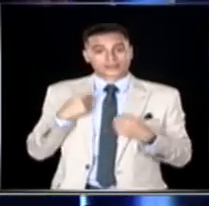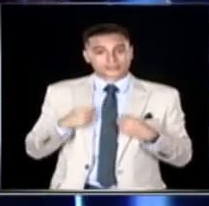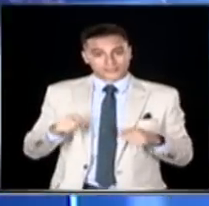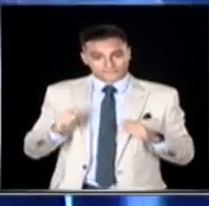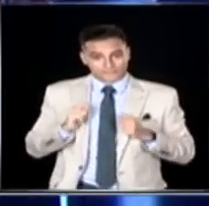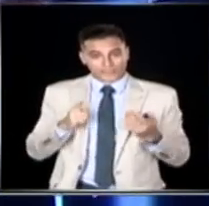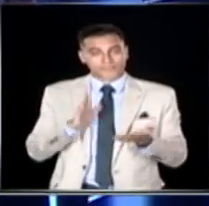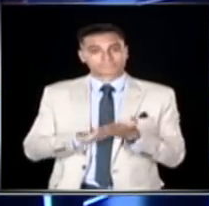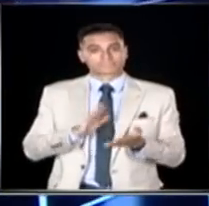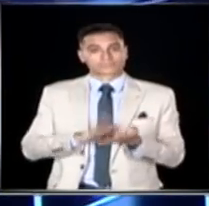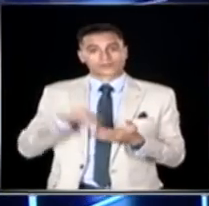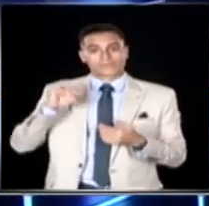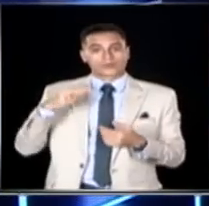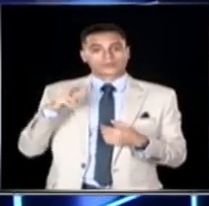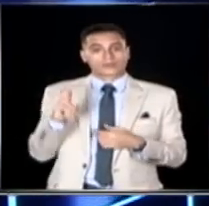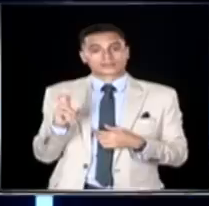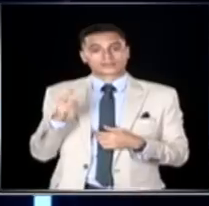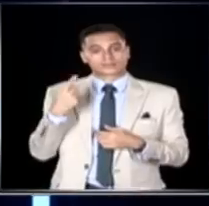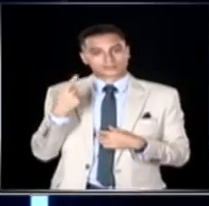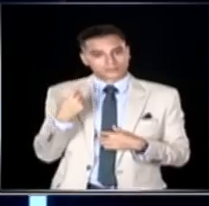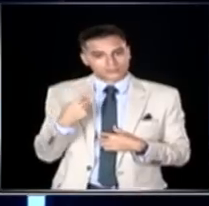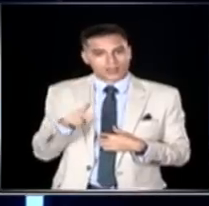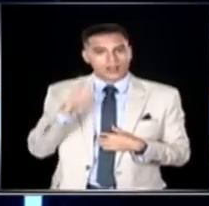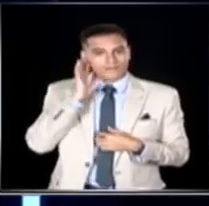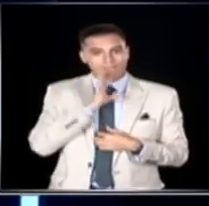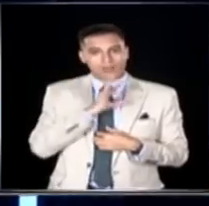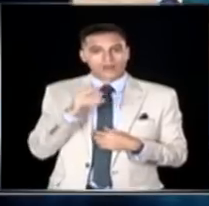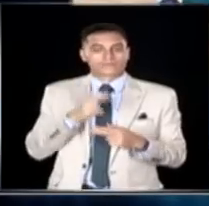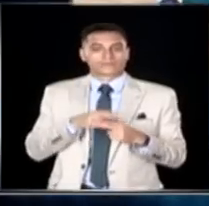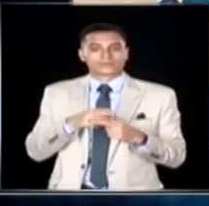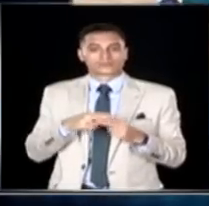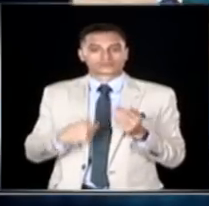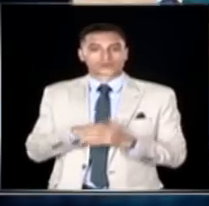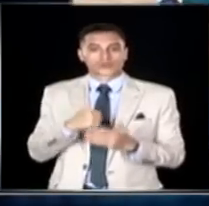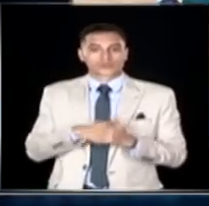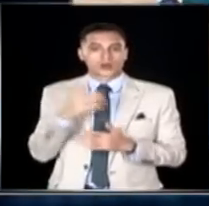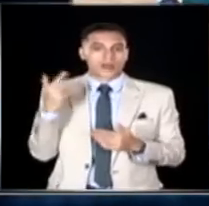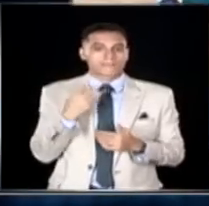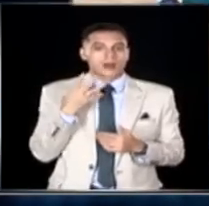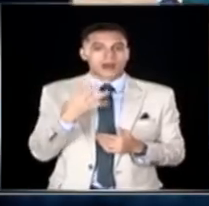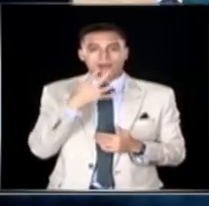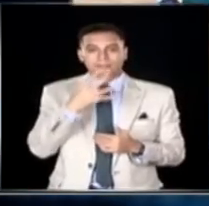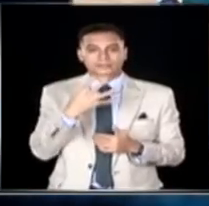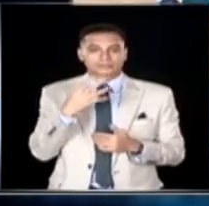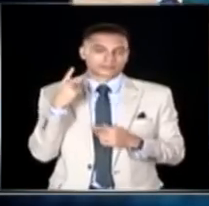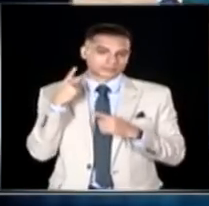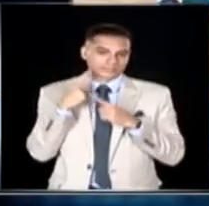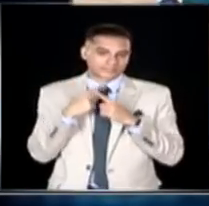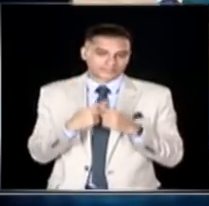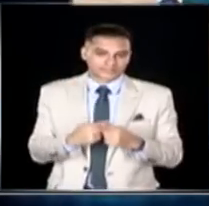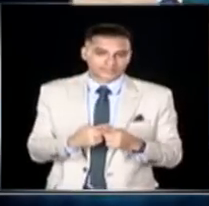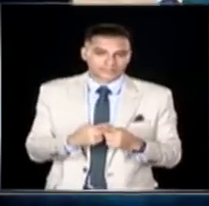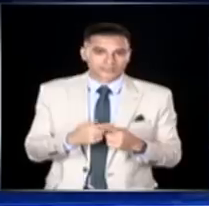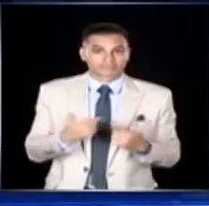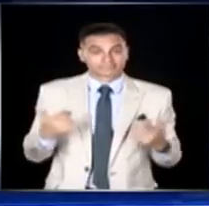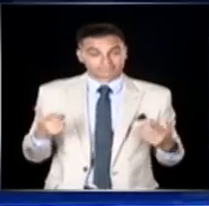برافو عليك يا معتز. اللقب الرابع. أربع ألقاب كانوا في آخر